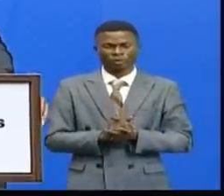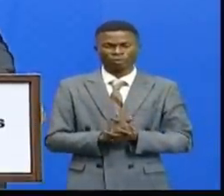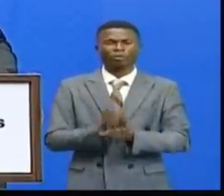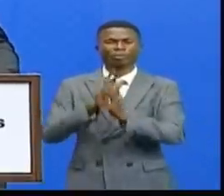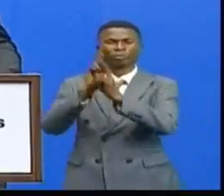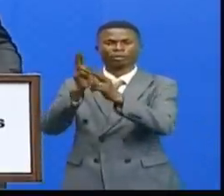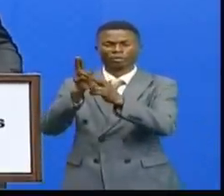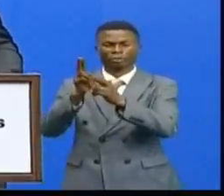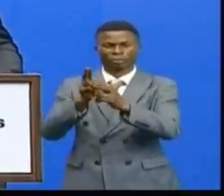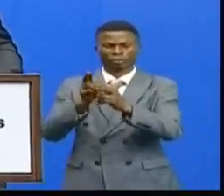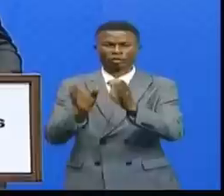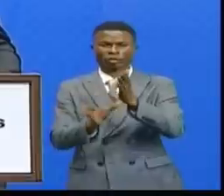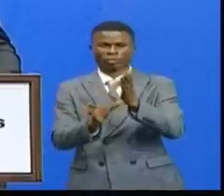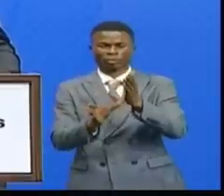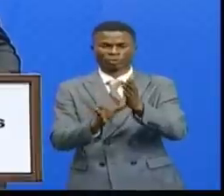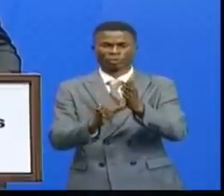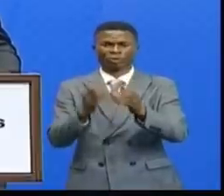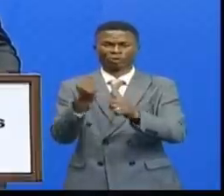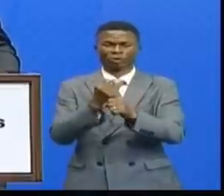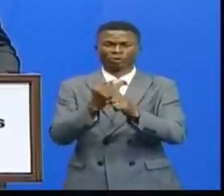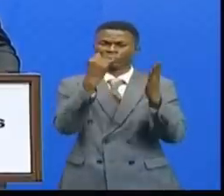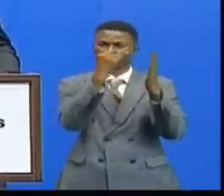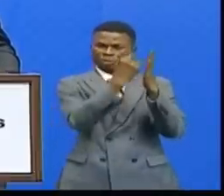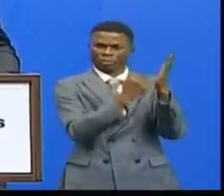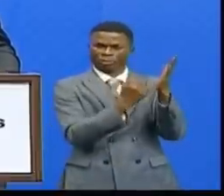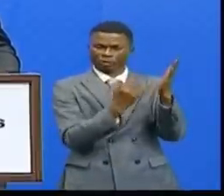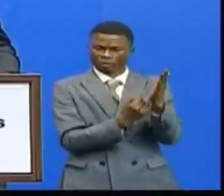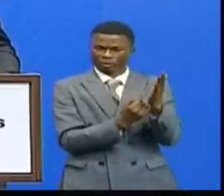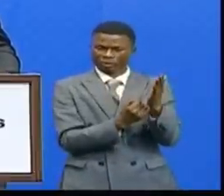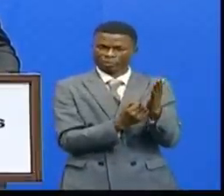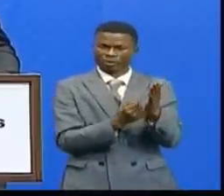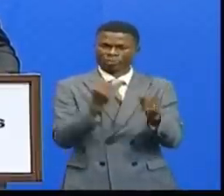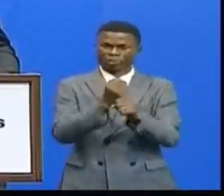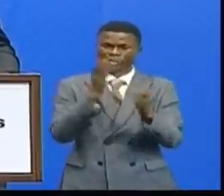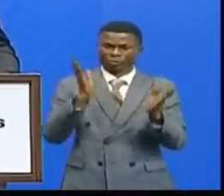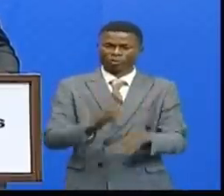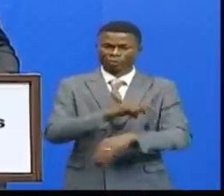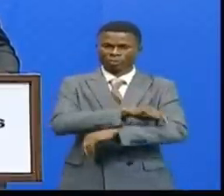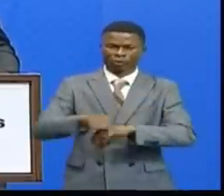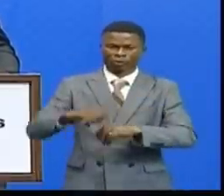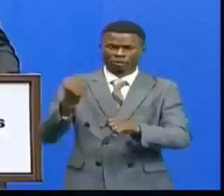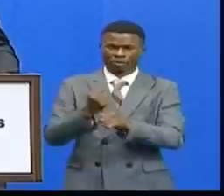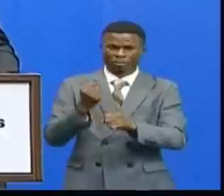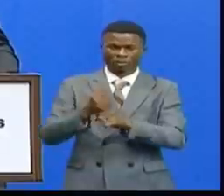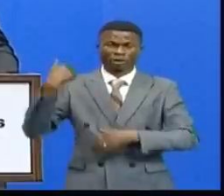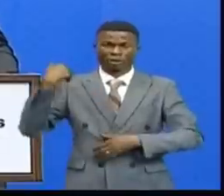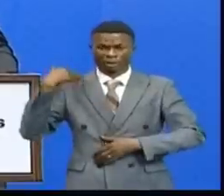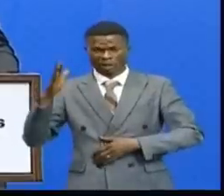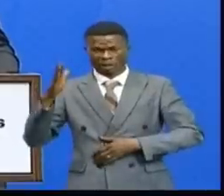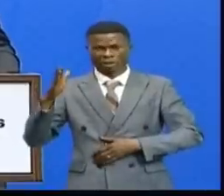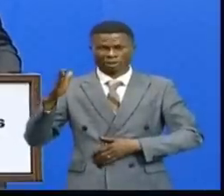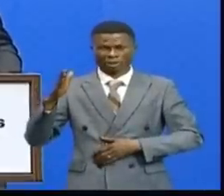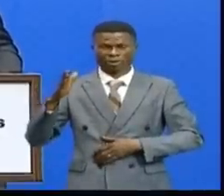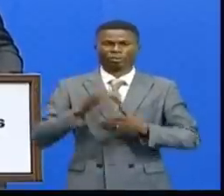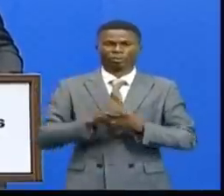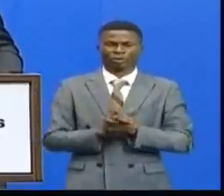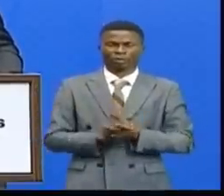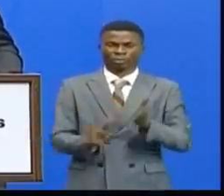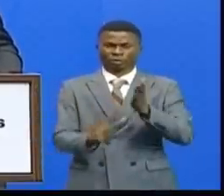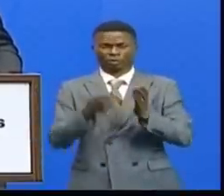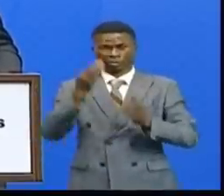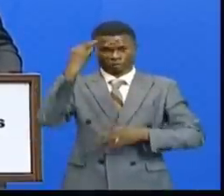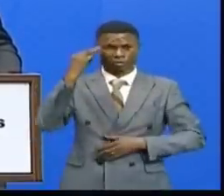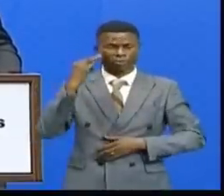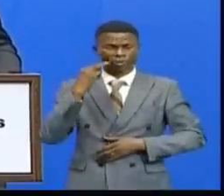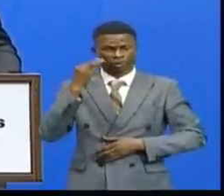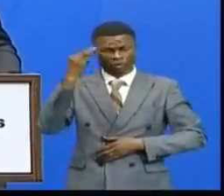Rapport intérimaire du processus d'identification biométrique des agents de carrière service des services publics de l'État. Le vice-premier